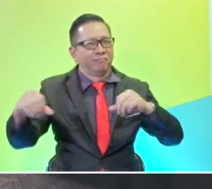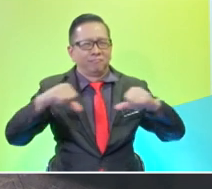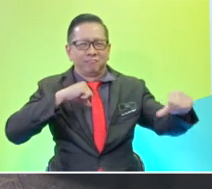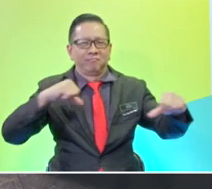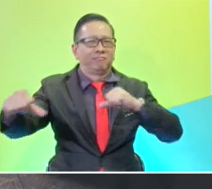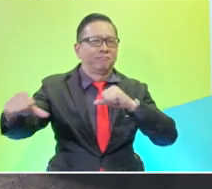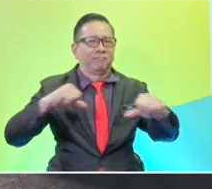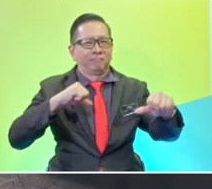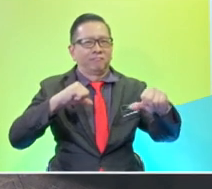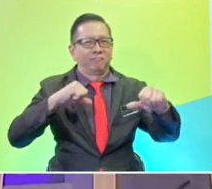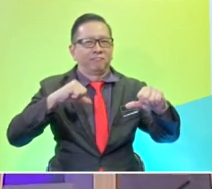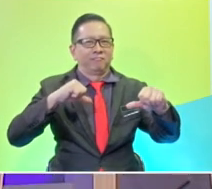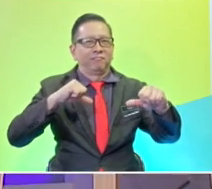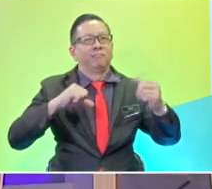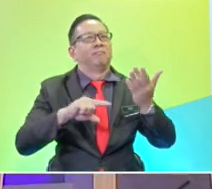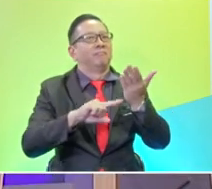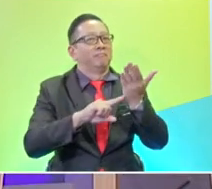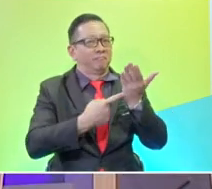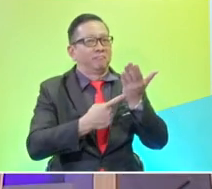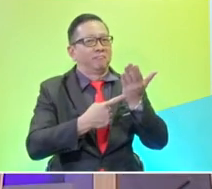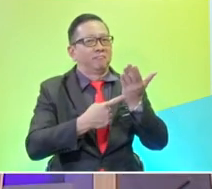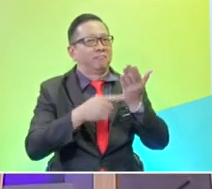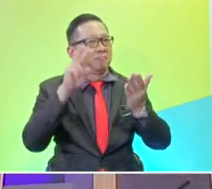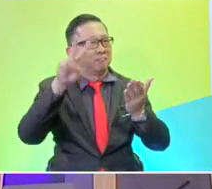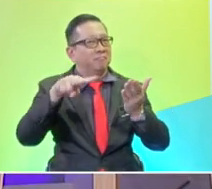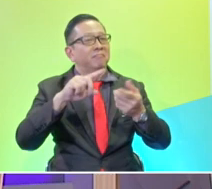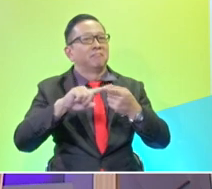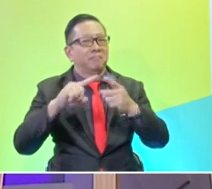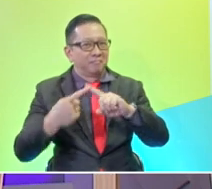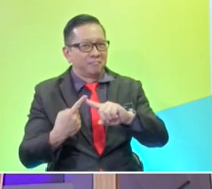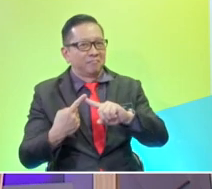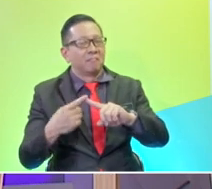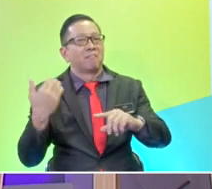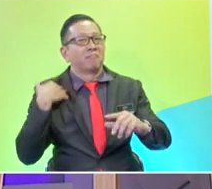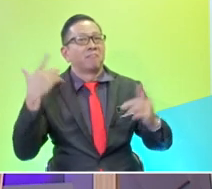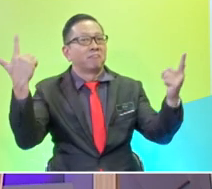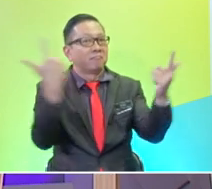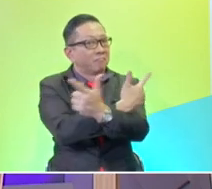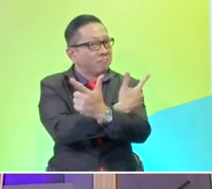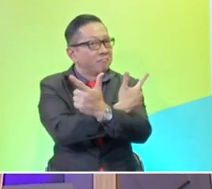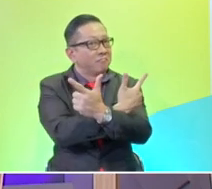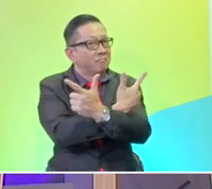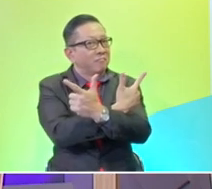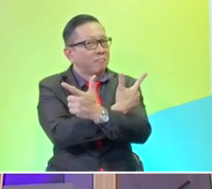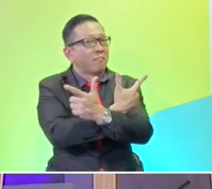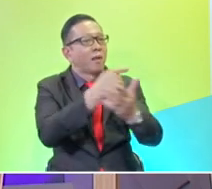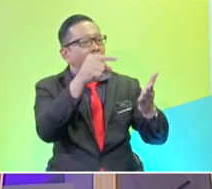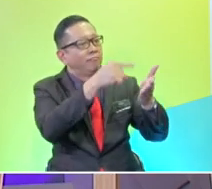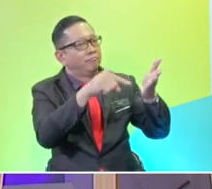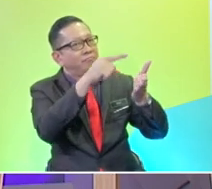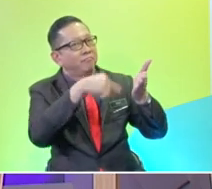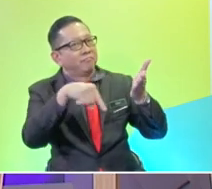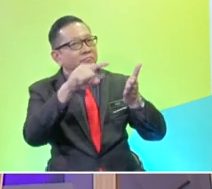nah macam tadi kita dilihat kawan-kawan kita Dia ada pertandingan dia masuk petani lain membulatkan